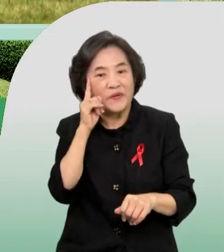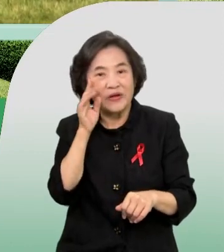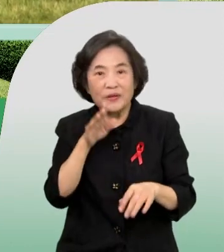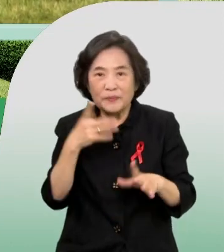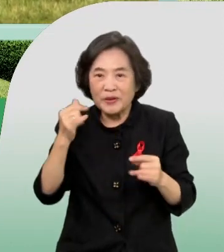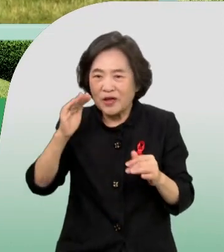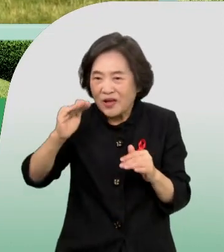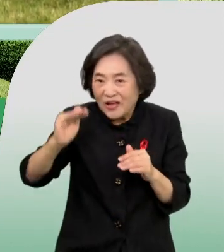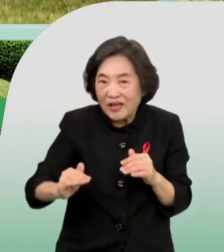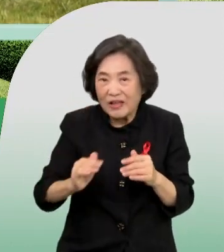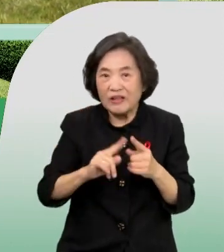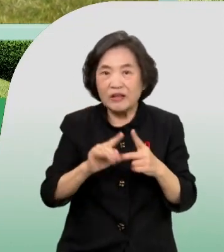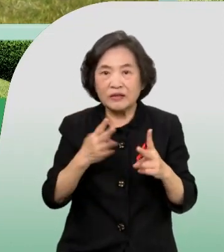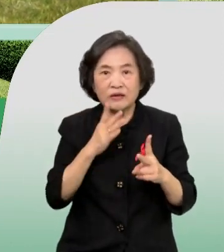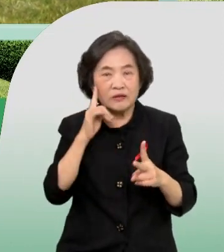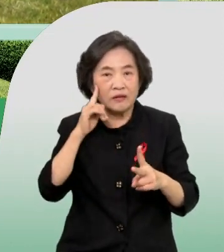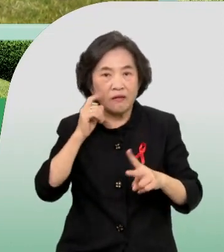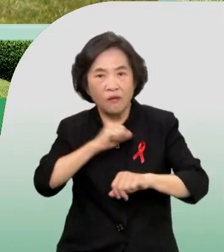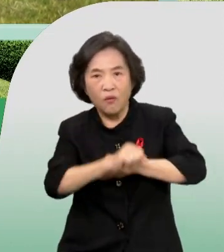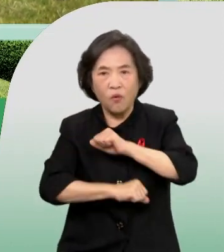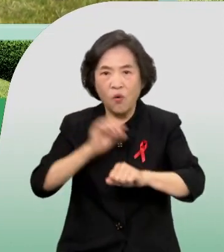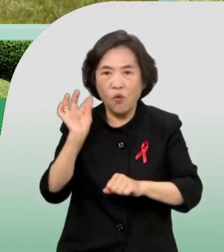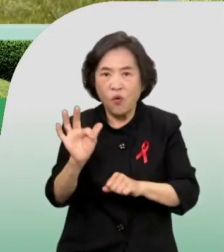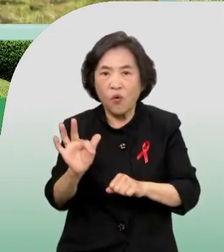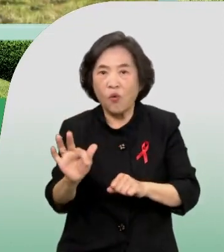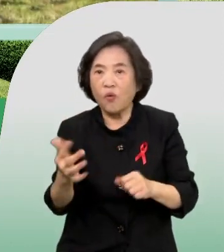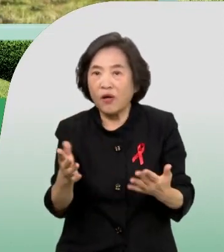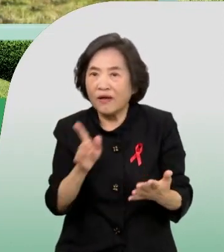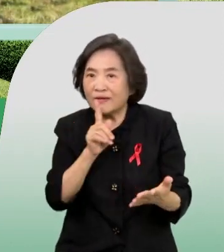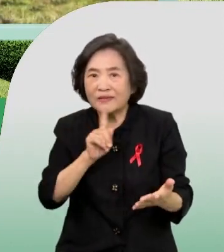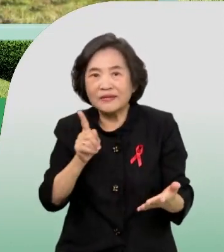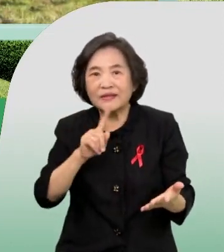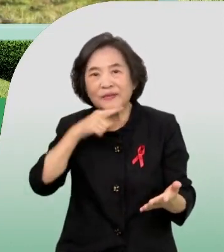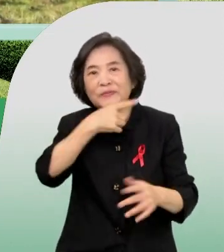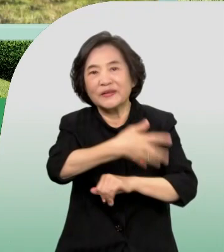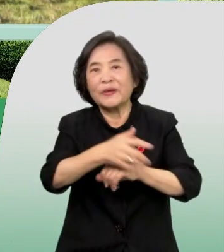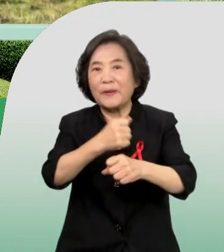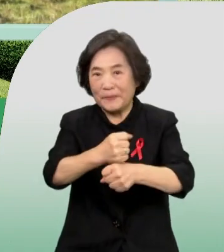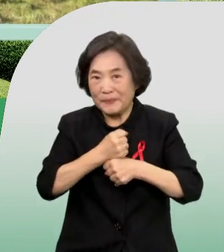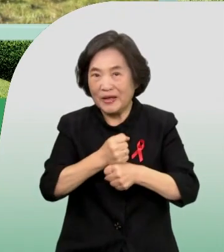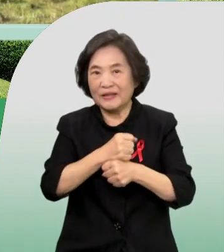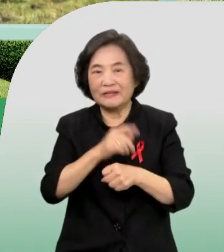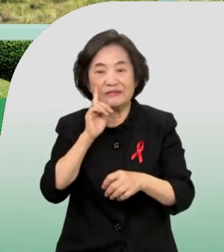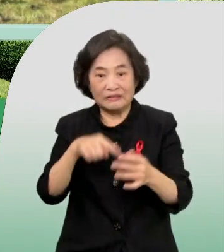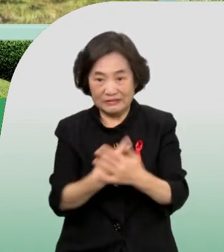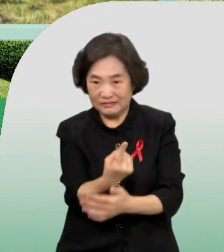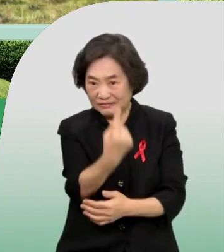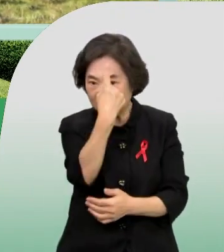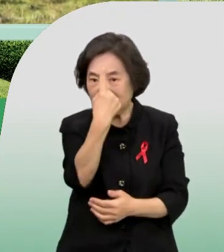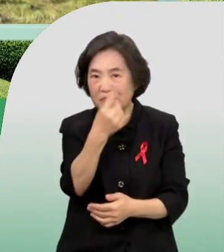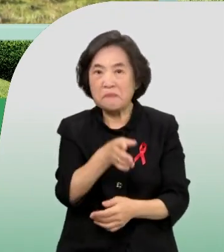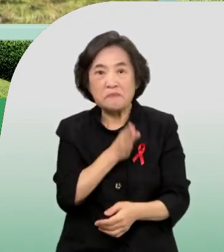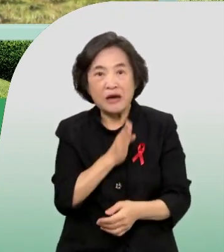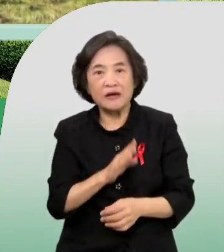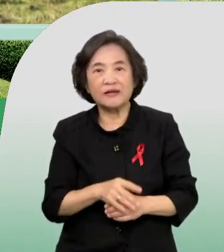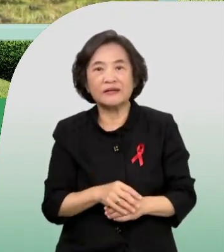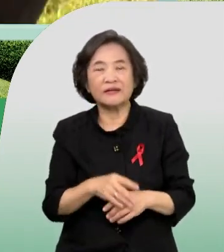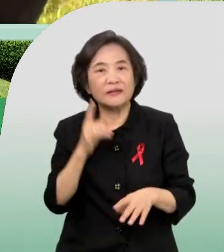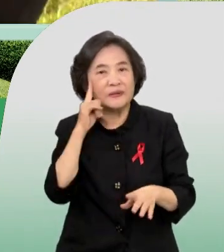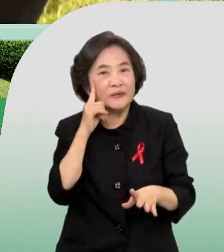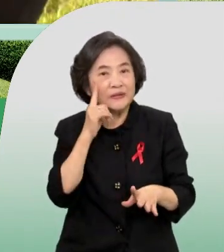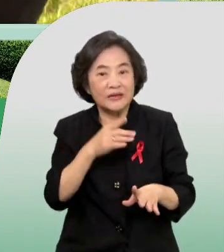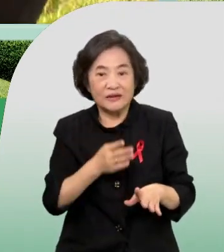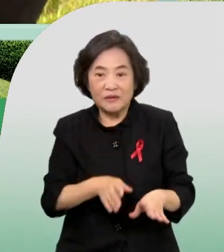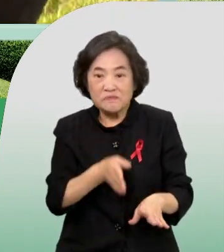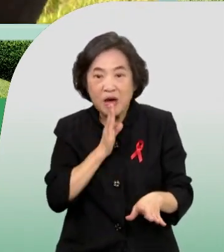爱惜爱惜，唔过啥当留点当作真的冰岛马，系冰岛唯一马的个品种。为了维持冰岛